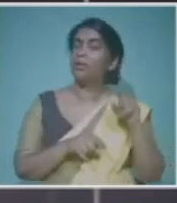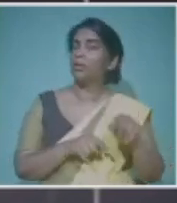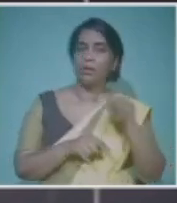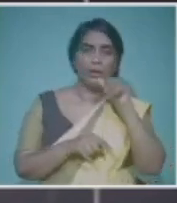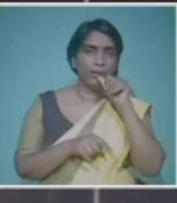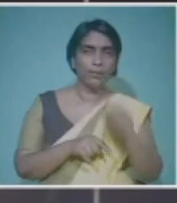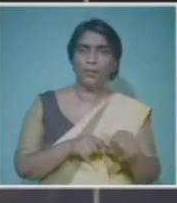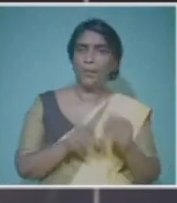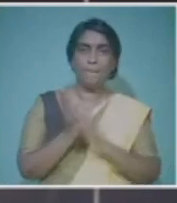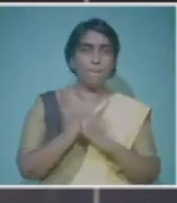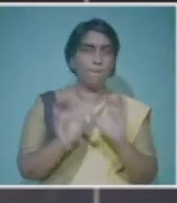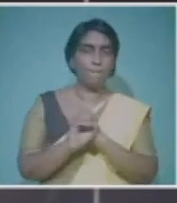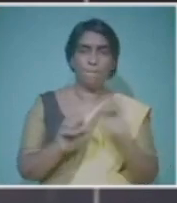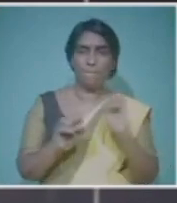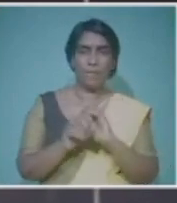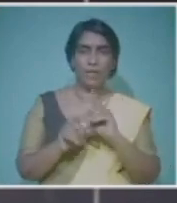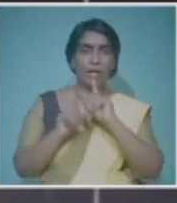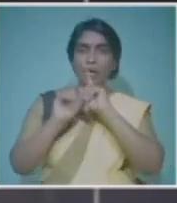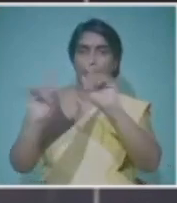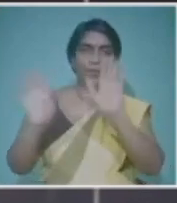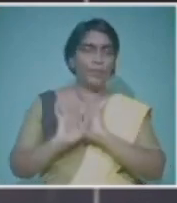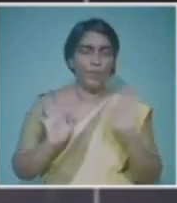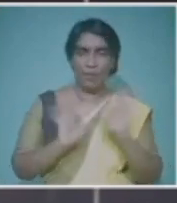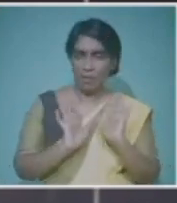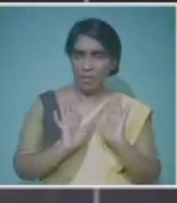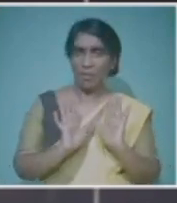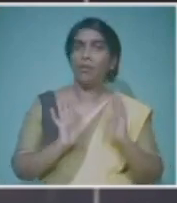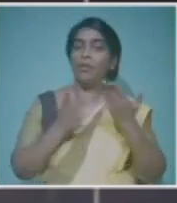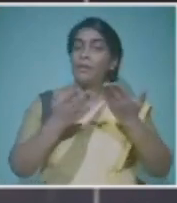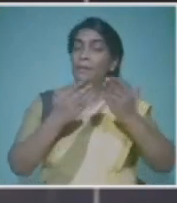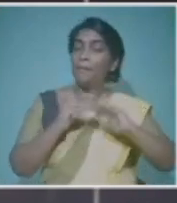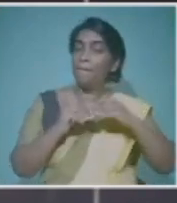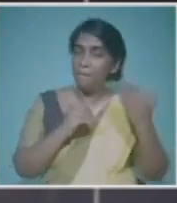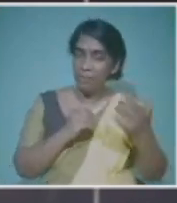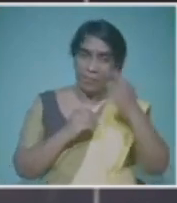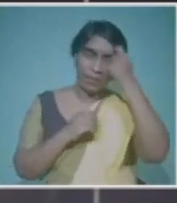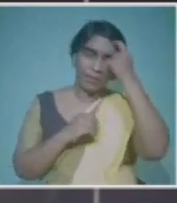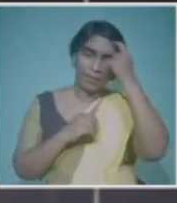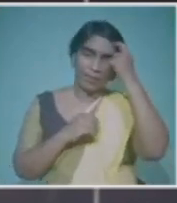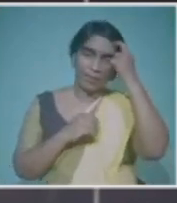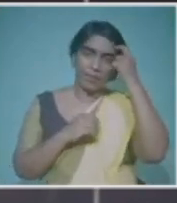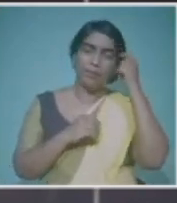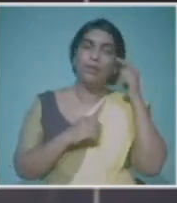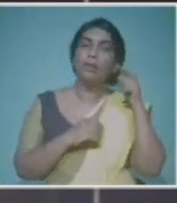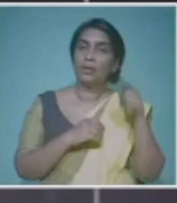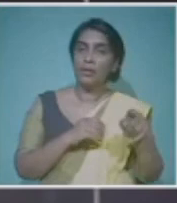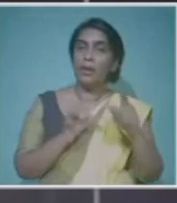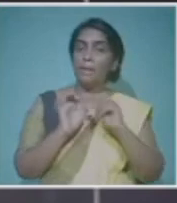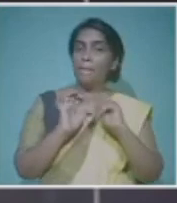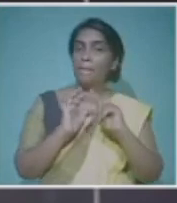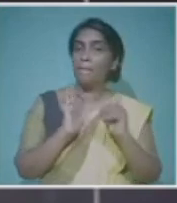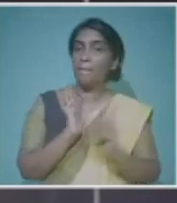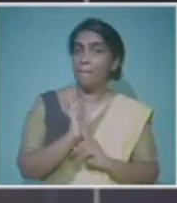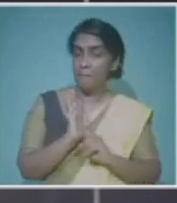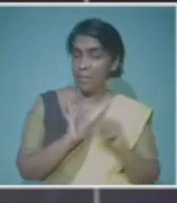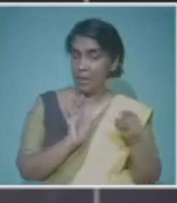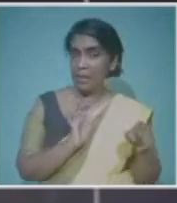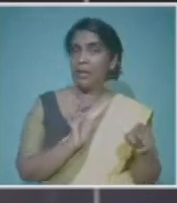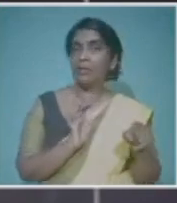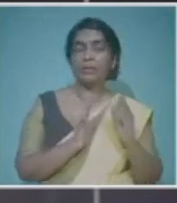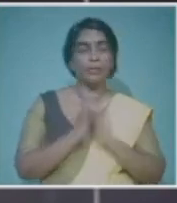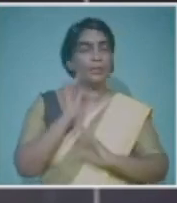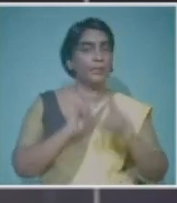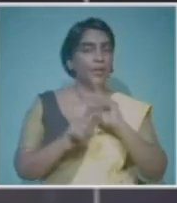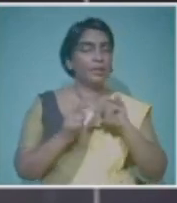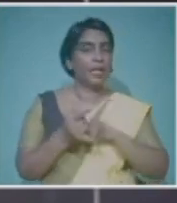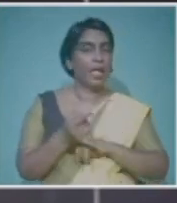දෙයක් අපි මාධ්‍යයට මේ සම්බන්ධයෙන් කතා කරේ නැහැ ඊට පස්සේ ඒ කෙටුම් පත